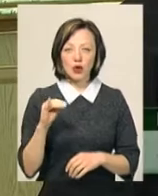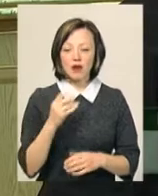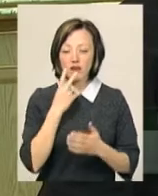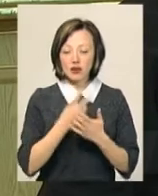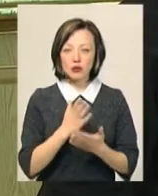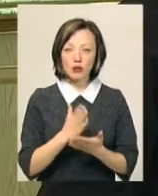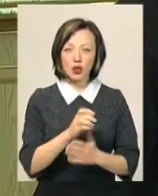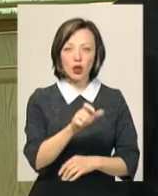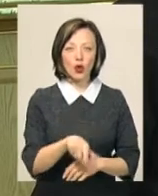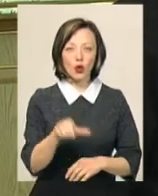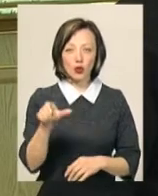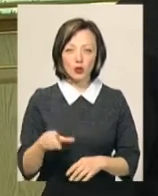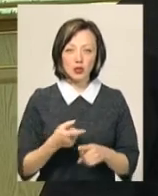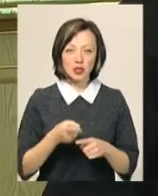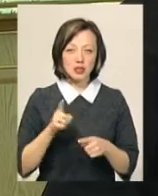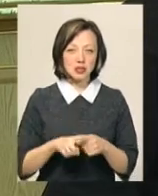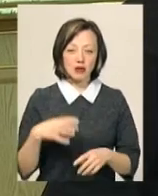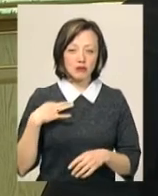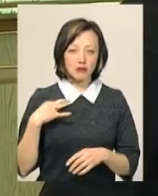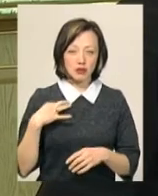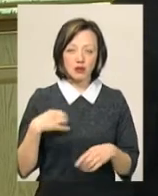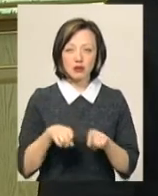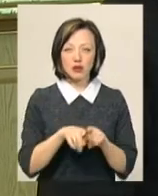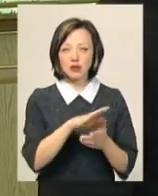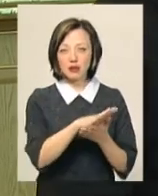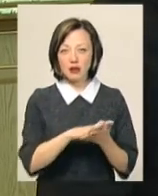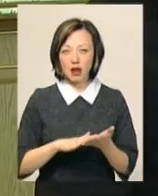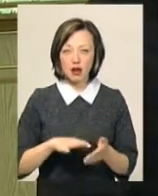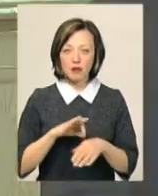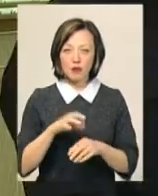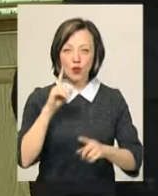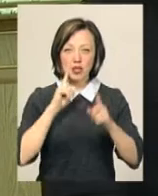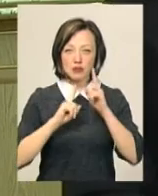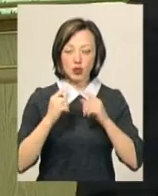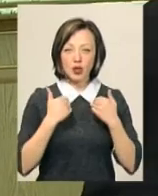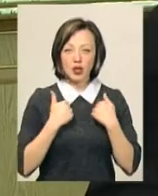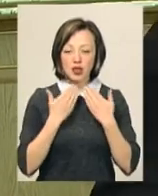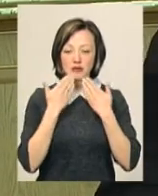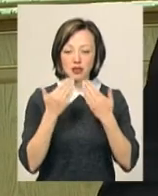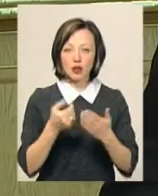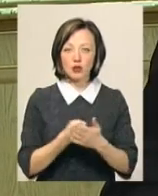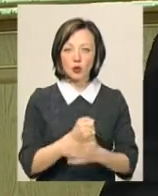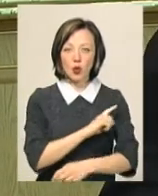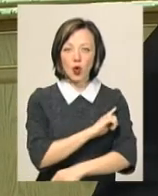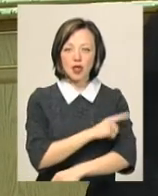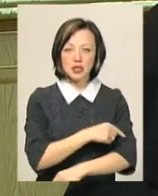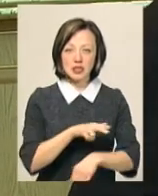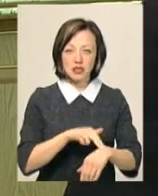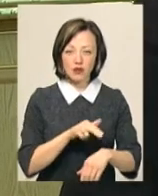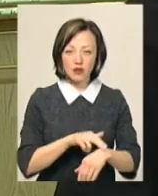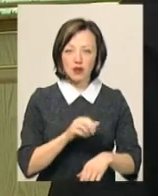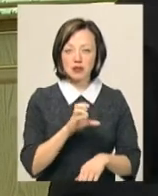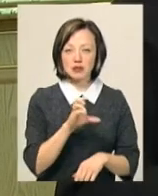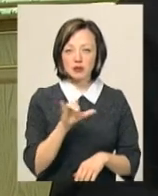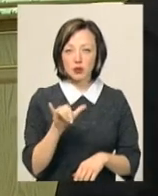видно, є люди, яким на це все одно, і вони собі далі проводять збори. Я звертаюся до силовиків, до Служби